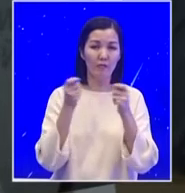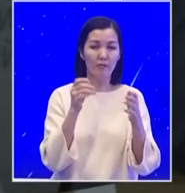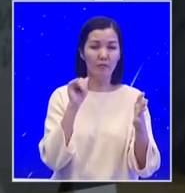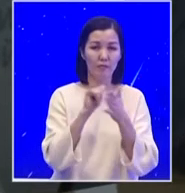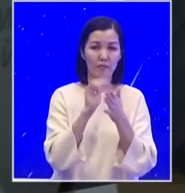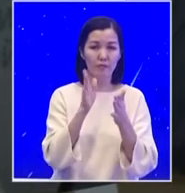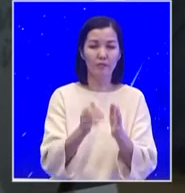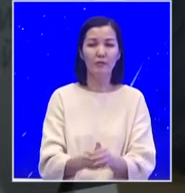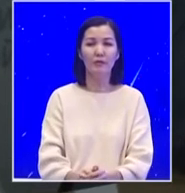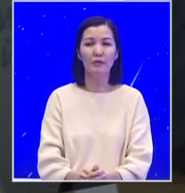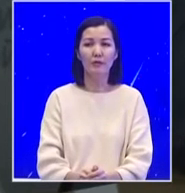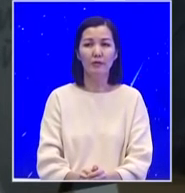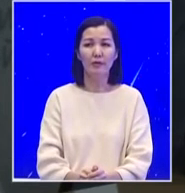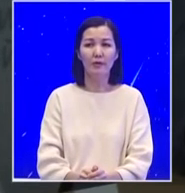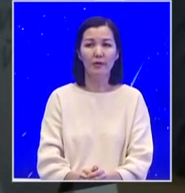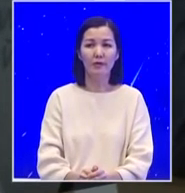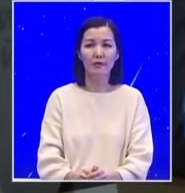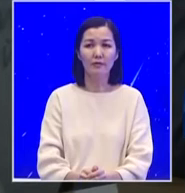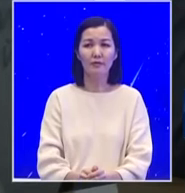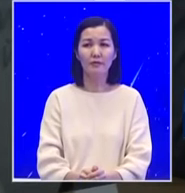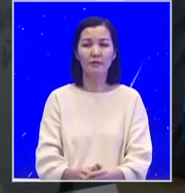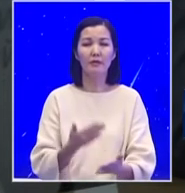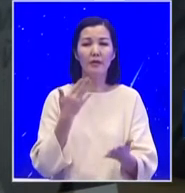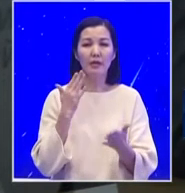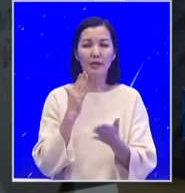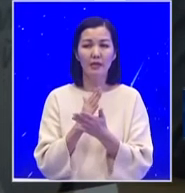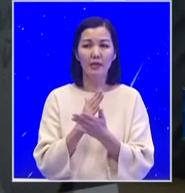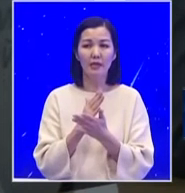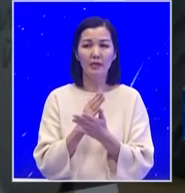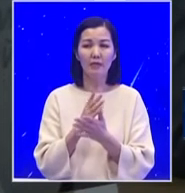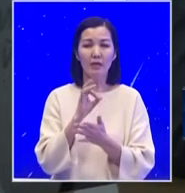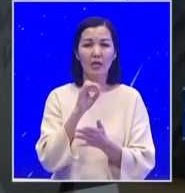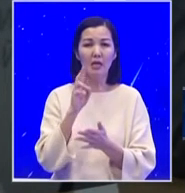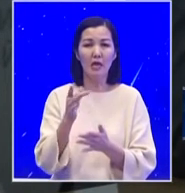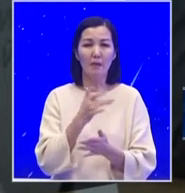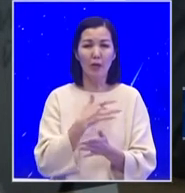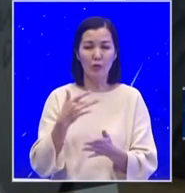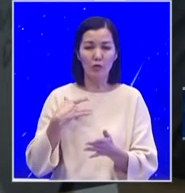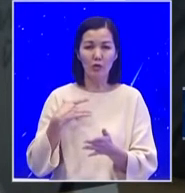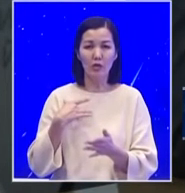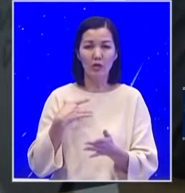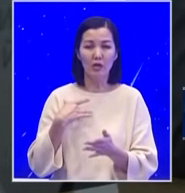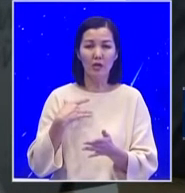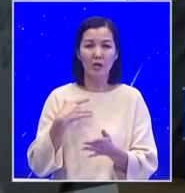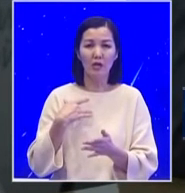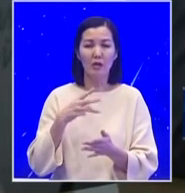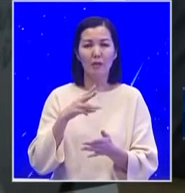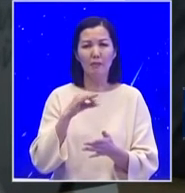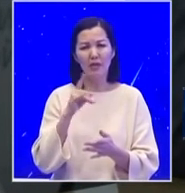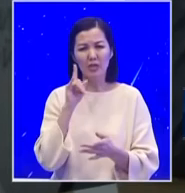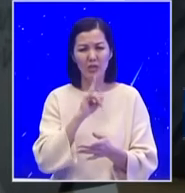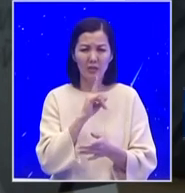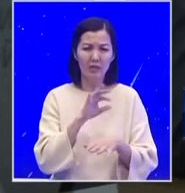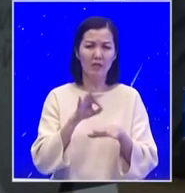Есть скрининговые программы, есть своя целевая группа, это рак молочной железы, рак шейки матки, колоректальный рак.